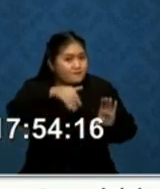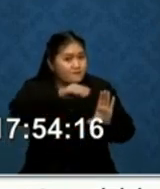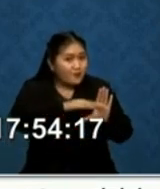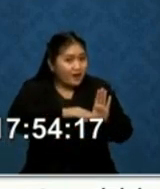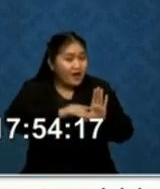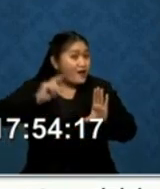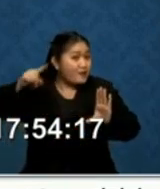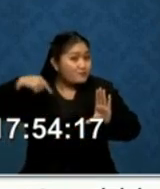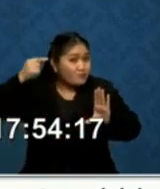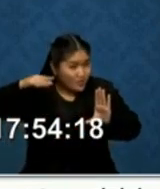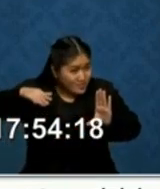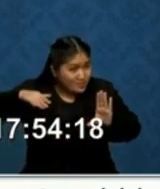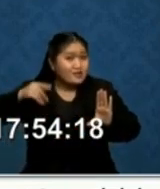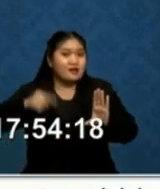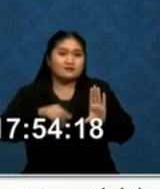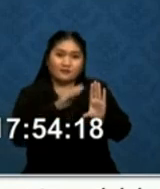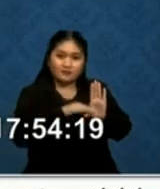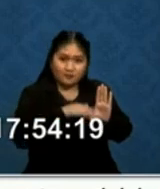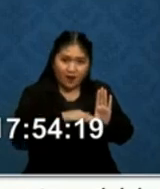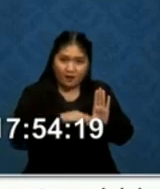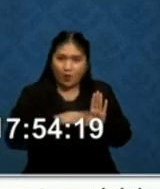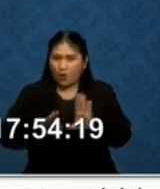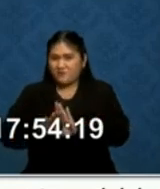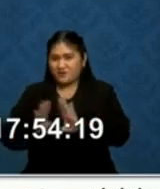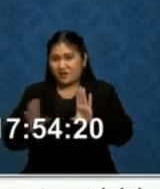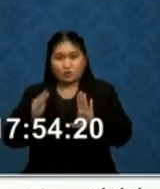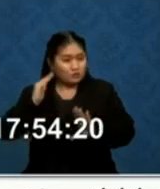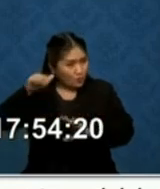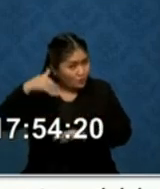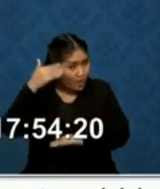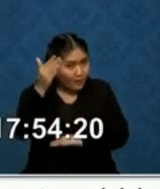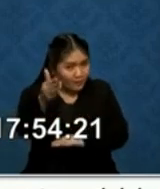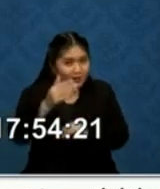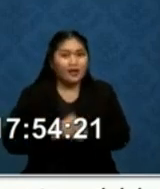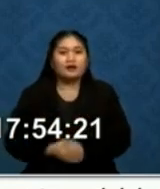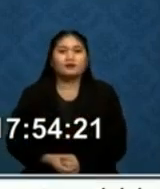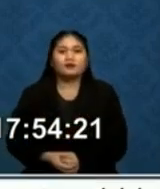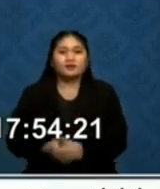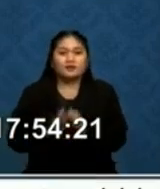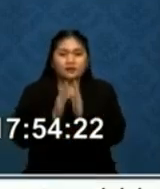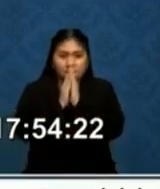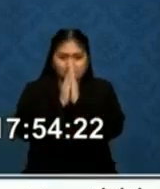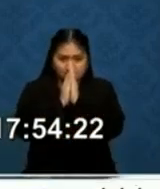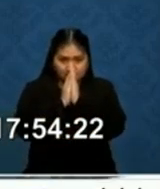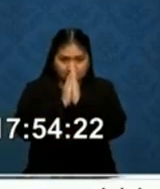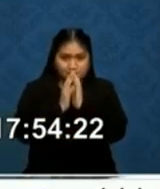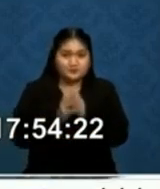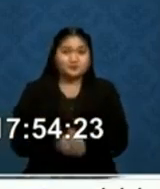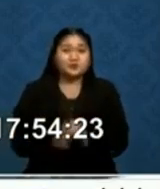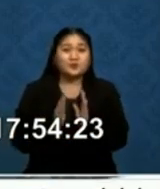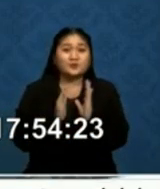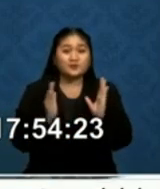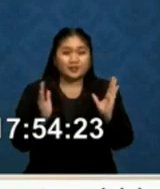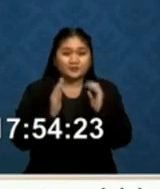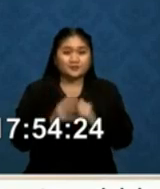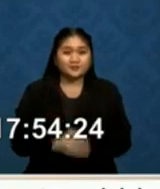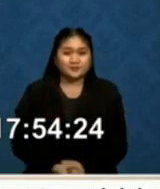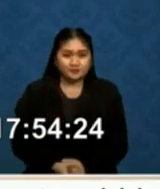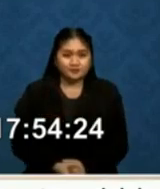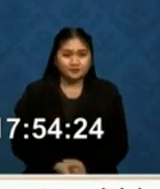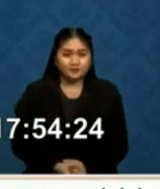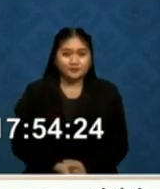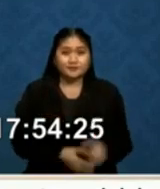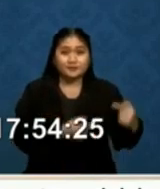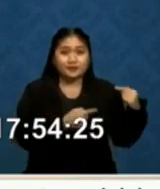ไม่ควรกีดกันทางเพศเพราะสังคมต้องก้าวไปข้างหน้าค่ะขอบคุณค่ะท่านประธาน ขอบคุณครับต่อไปท่